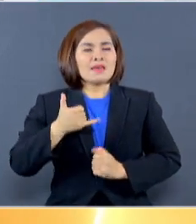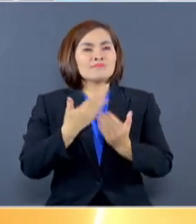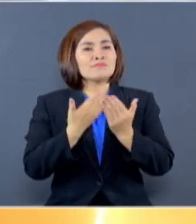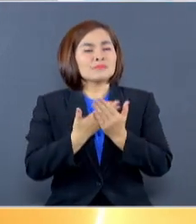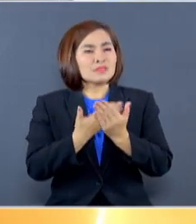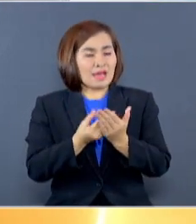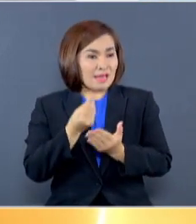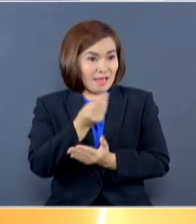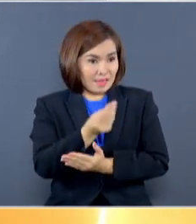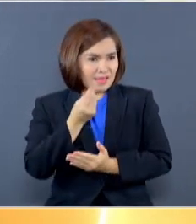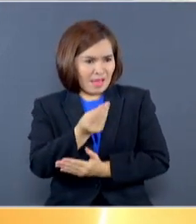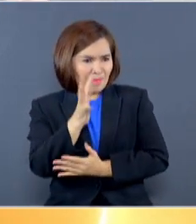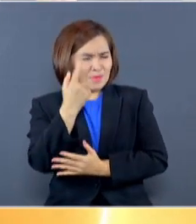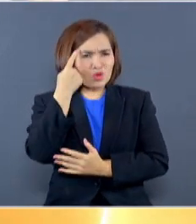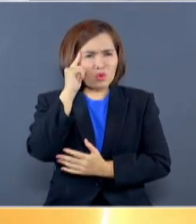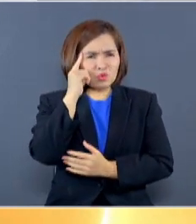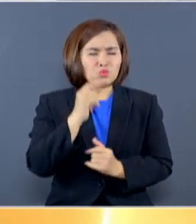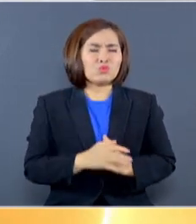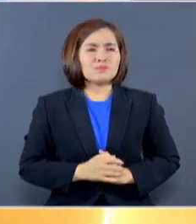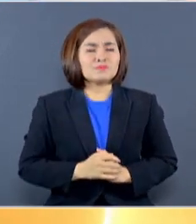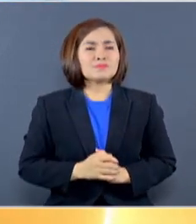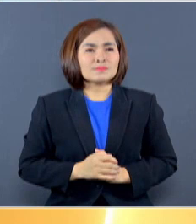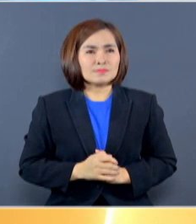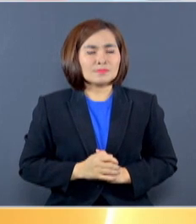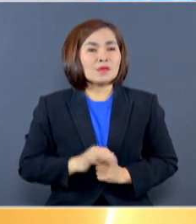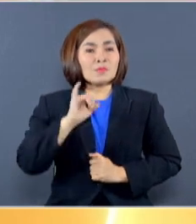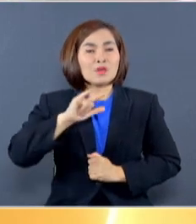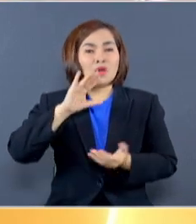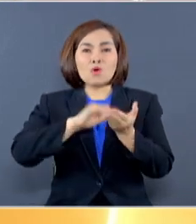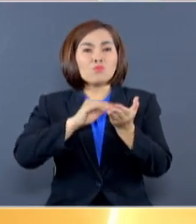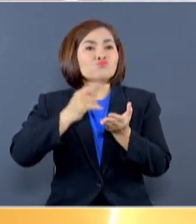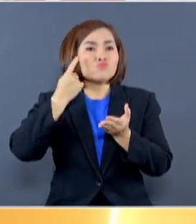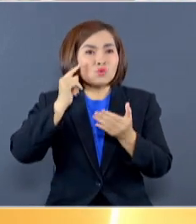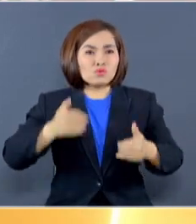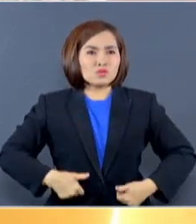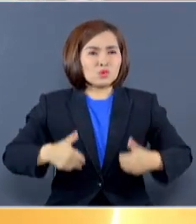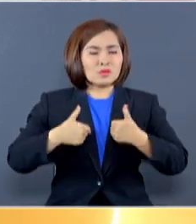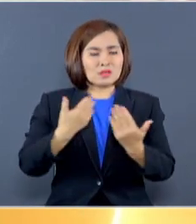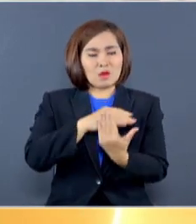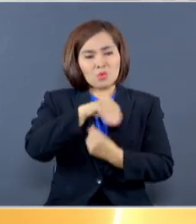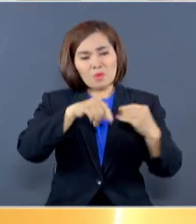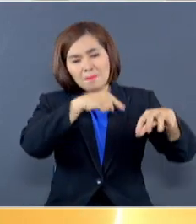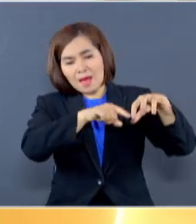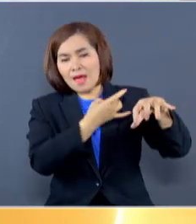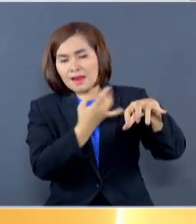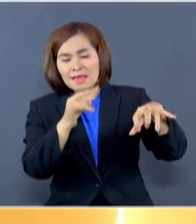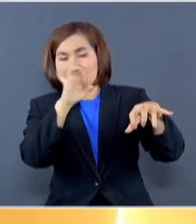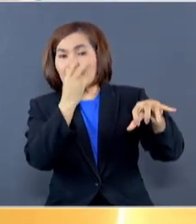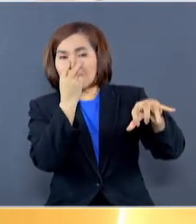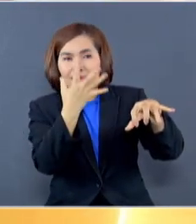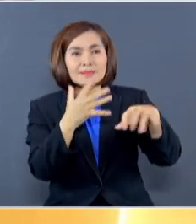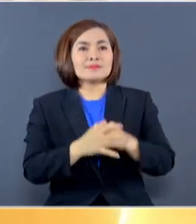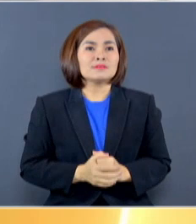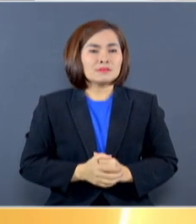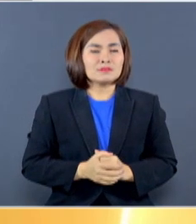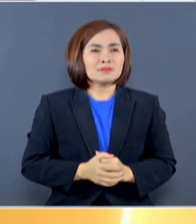อ่ะมันไปถึงผู้ต้องขังหรือเปล่าอันนี้ก็พูดกันตามตรงเนี่ยนะฮะญาติพอไม่ทราบความเป็นอยู่และการใช้เงินภายในเรือนจำนี่แหละครับมันก็เลยกลายเป็นจุดอ่อนที่ทำ